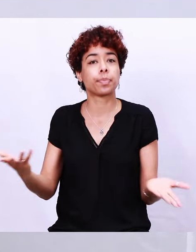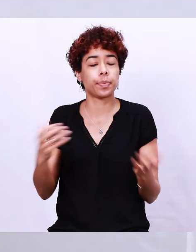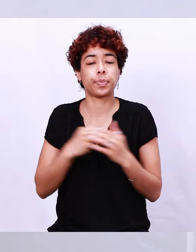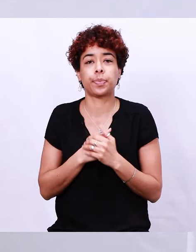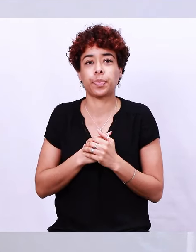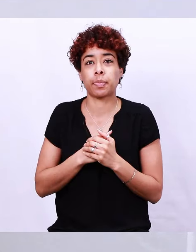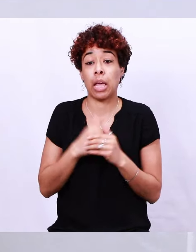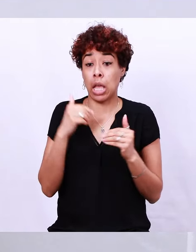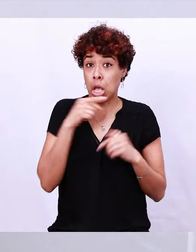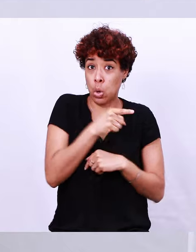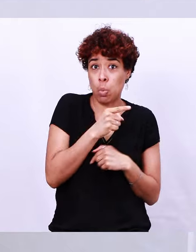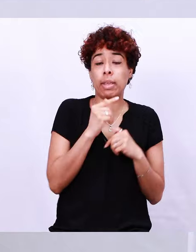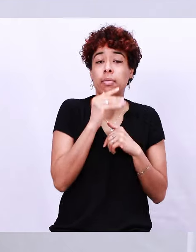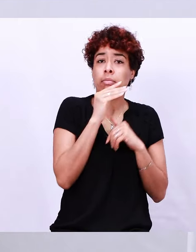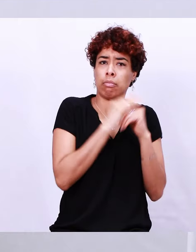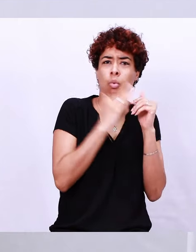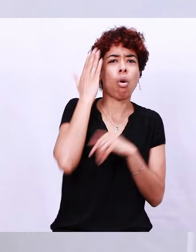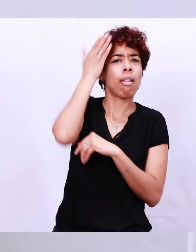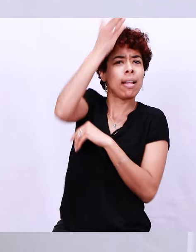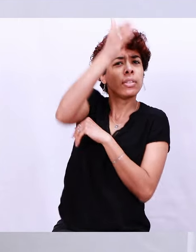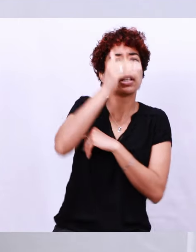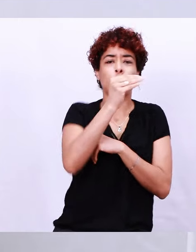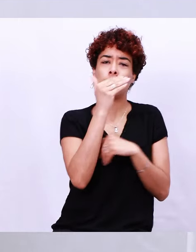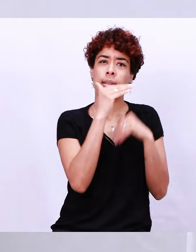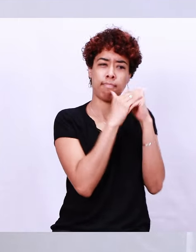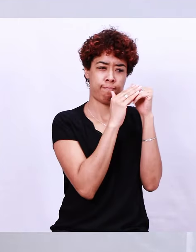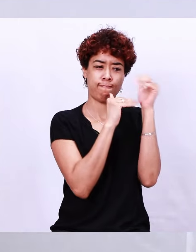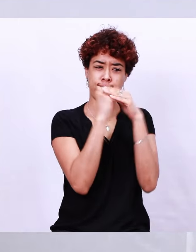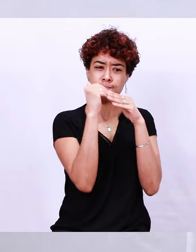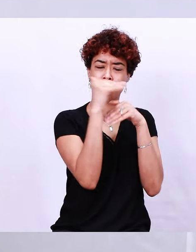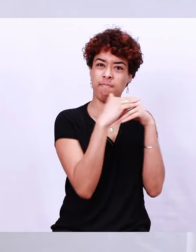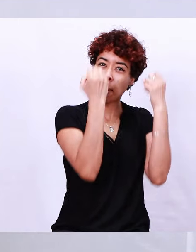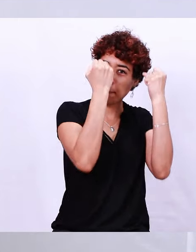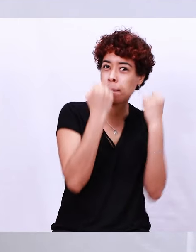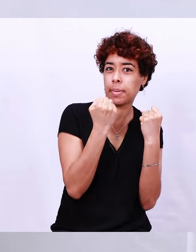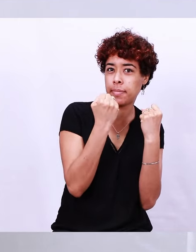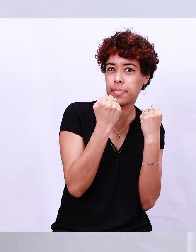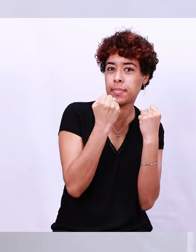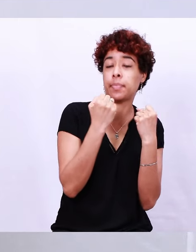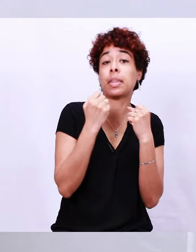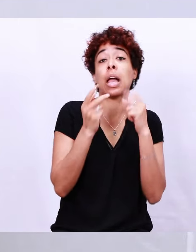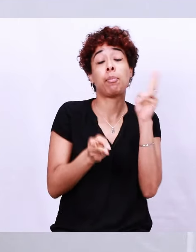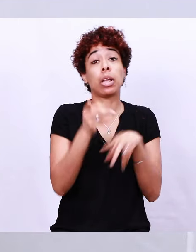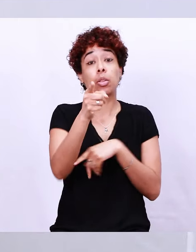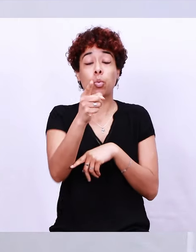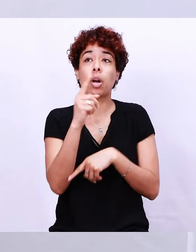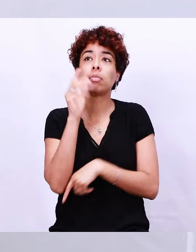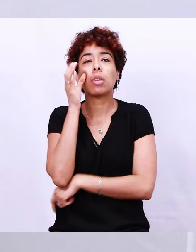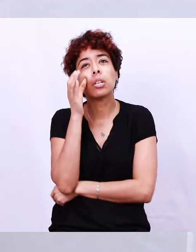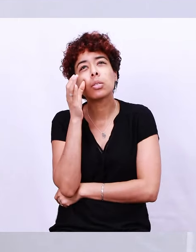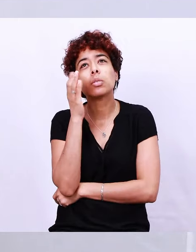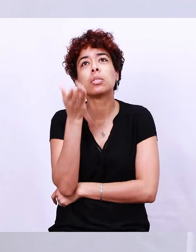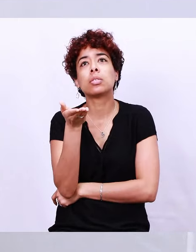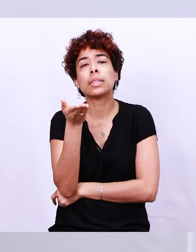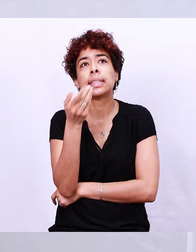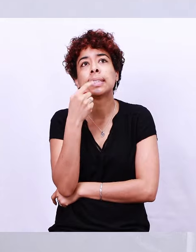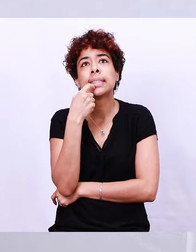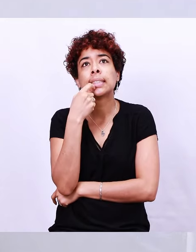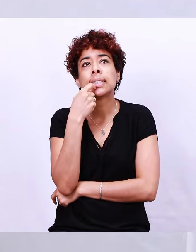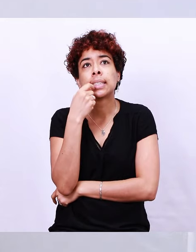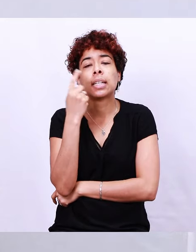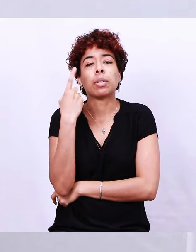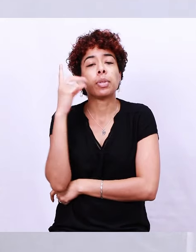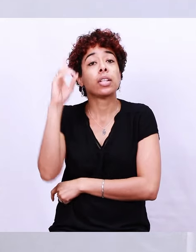il est en train de construire quelque chose de solide pour la venir et peut-être ce ce aujourd'hui quand tu écoutes cette émission et bien Dieu